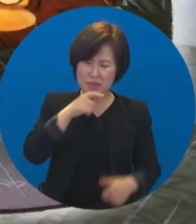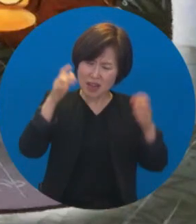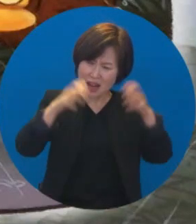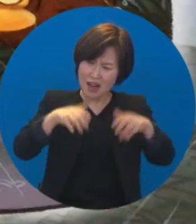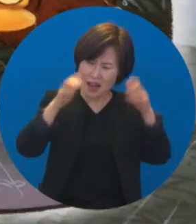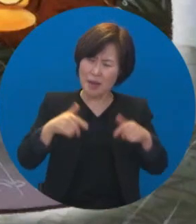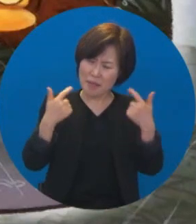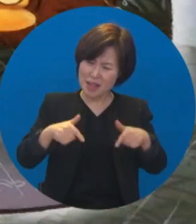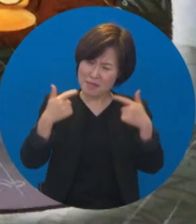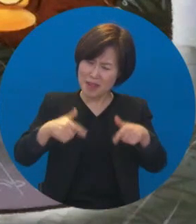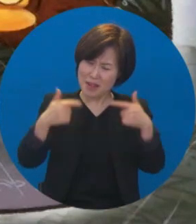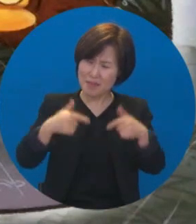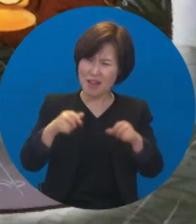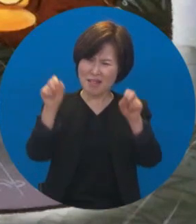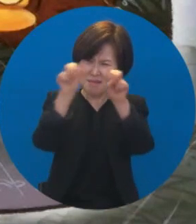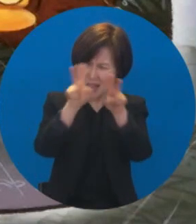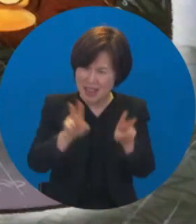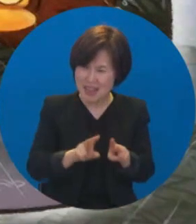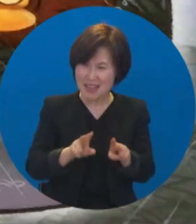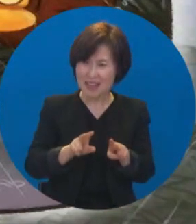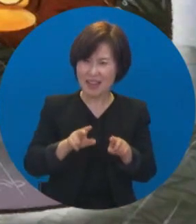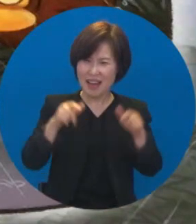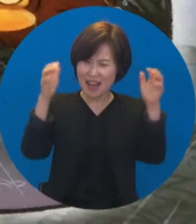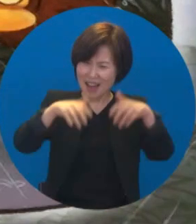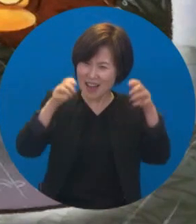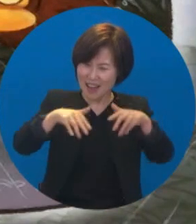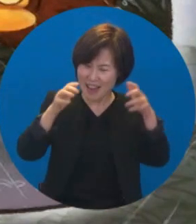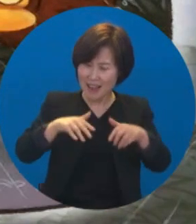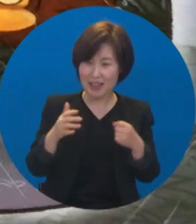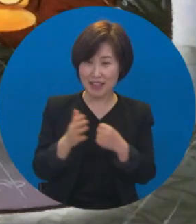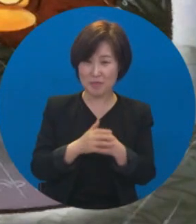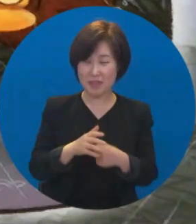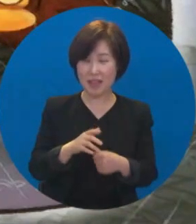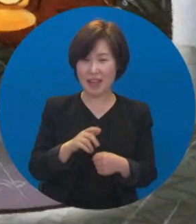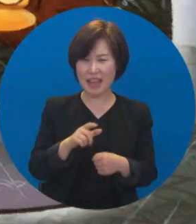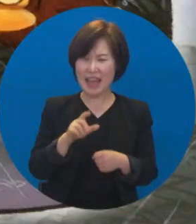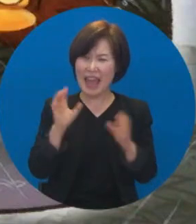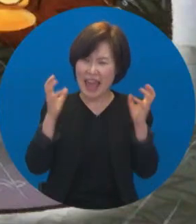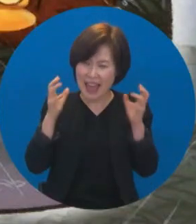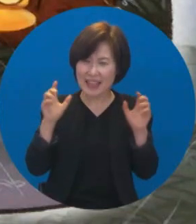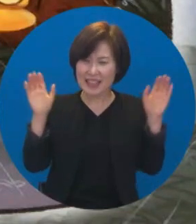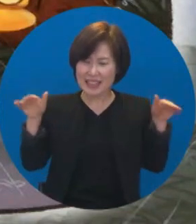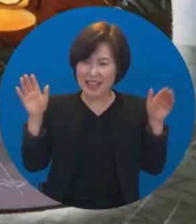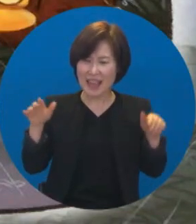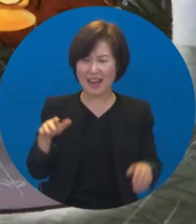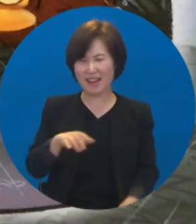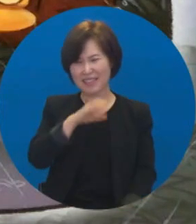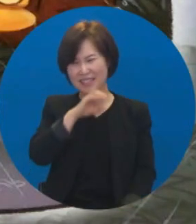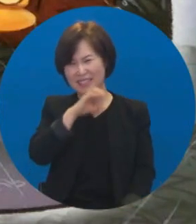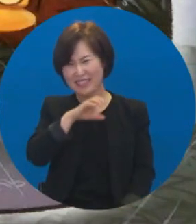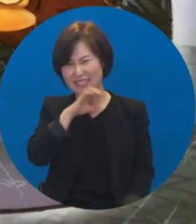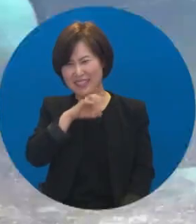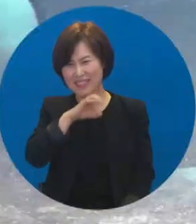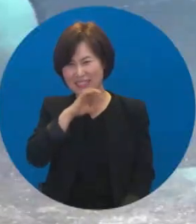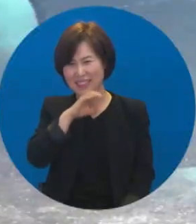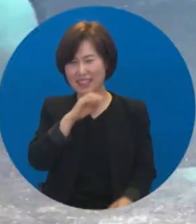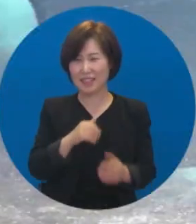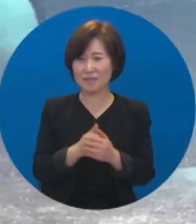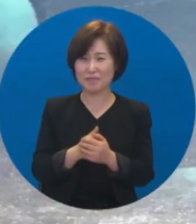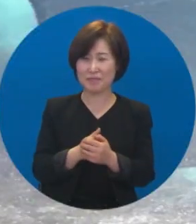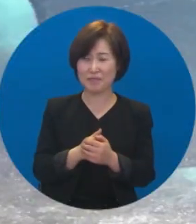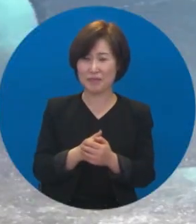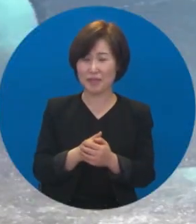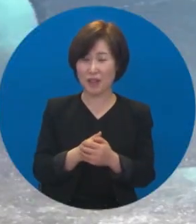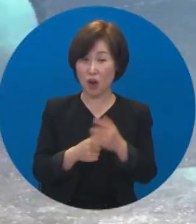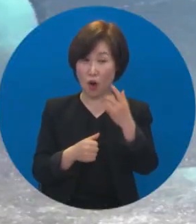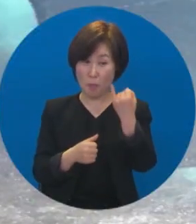막 치니까 반짝이가 화가 이만큼이 난 거예요. 투덜투덜 지금 보시는 것처럼 엄마에게 매일 투덜거렸어요. 엄마가